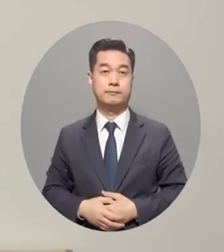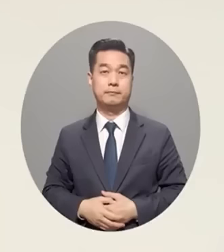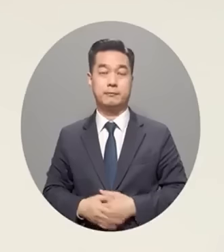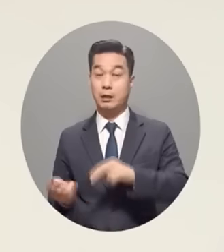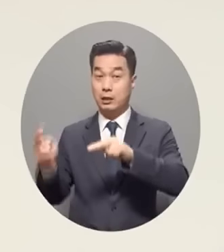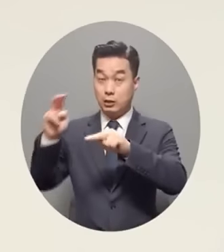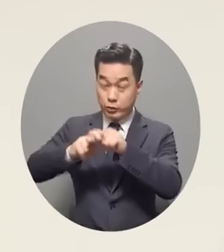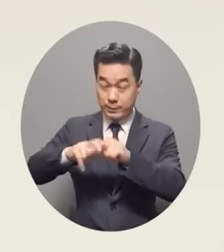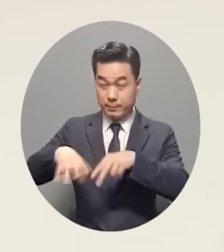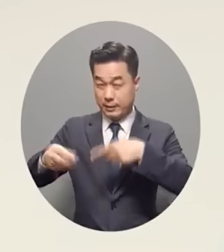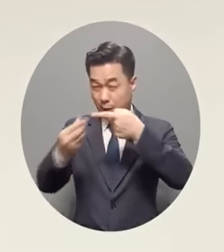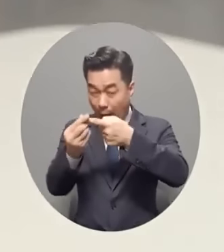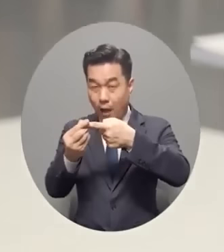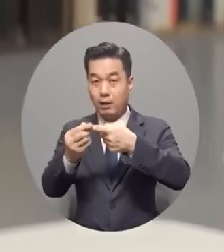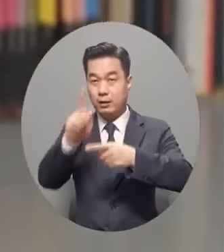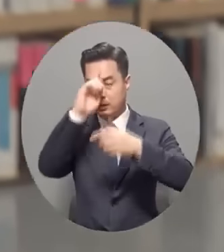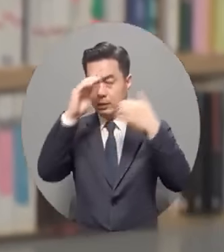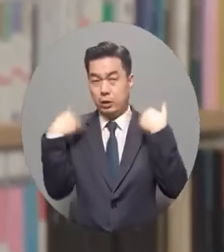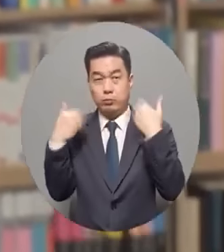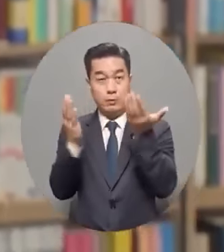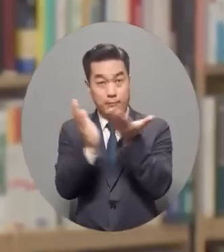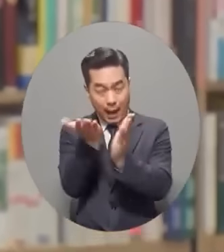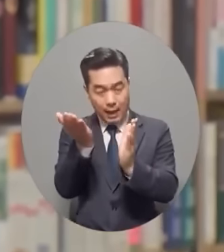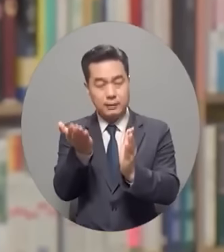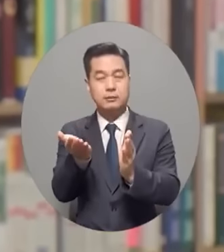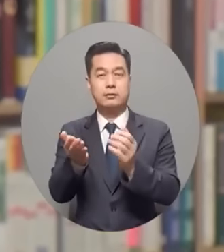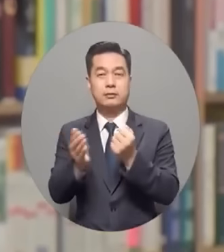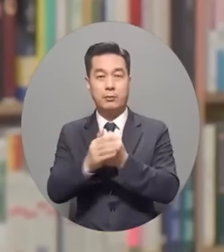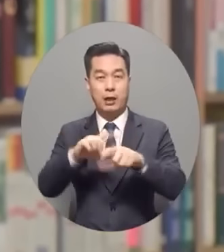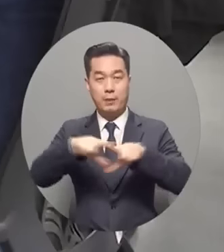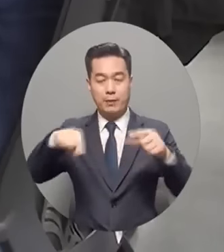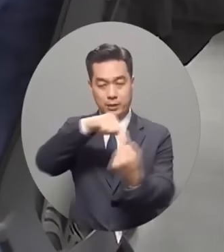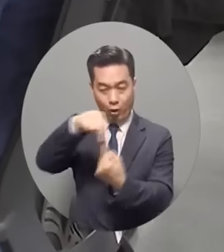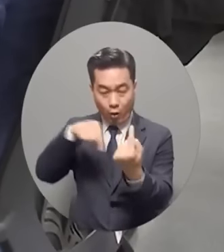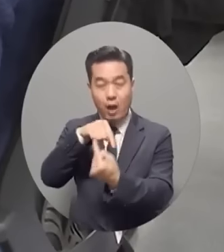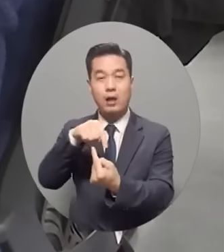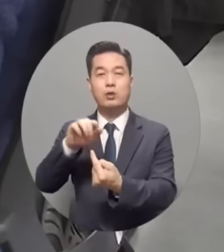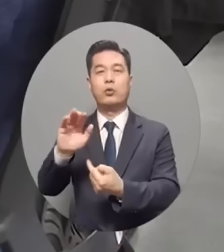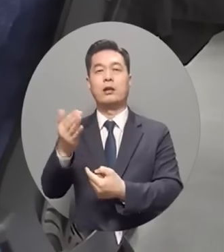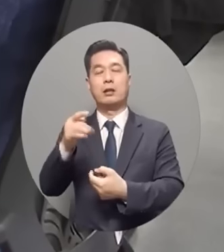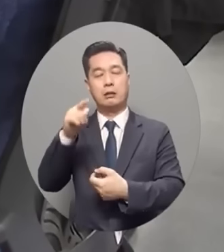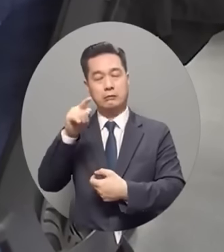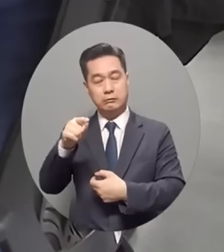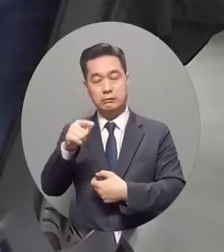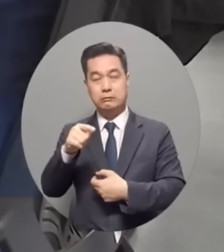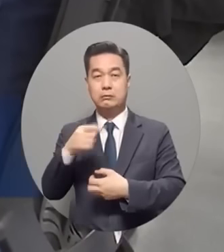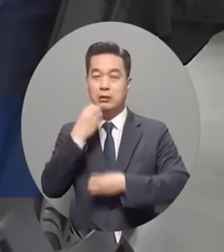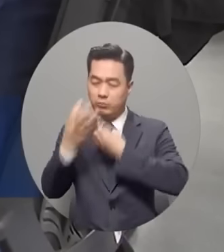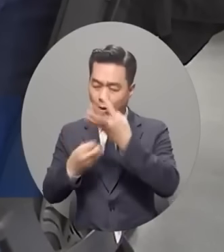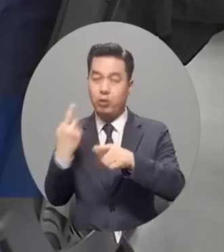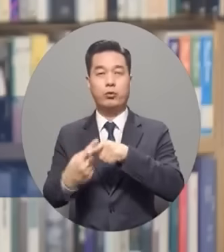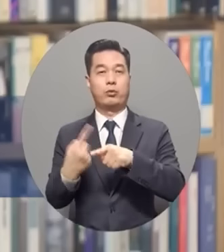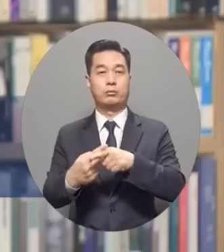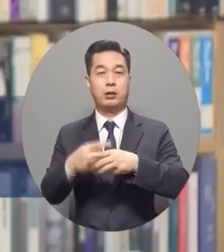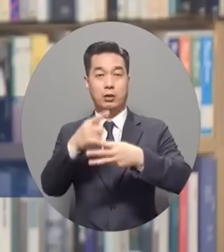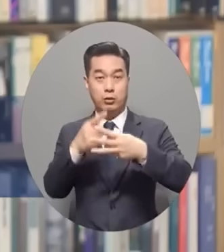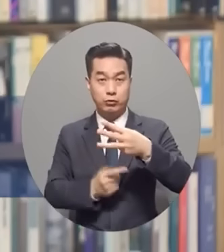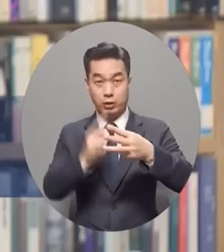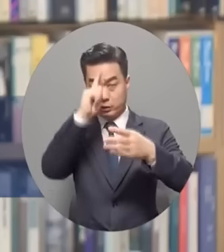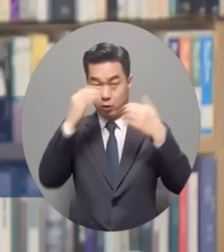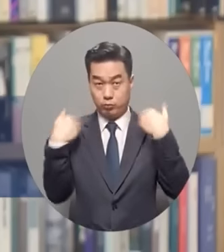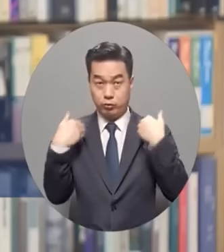일성으로 정권에 맞지 않는 방송을 해 민영화됐다는 걸 실토했다고 비판했습니다. 윤석열 정권에서 YTN을 민영화할